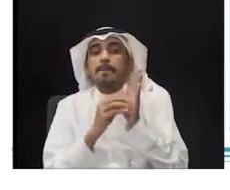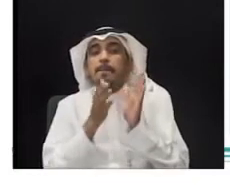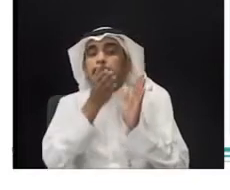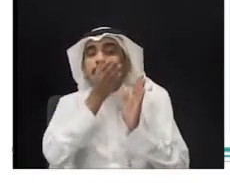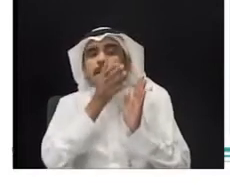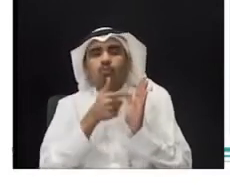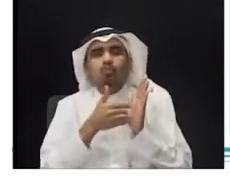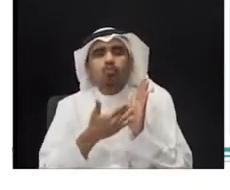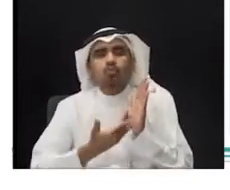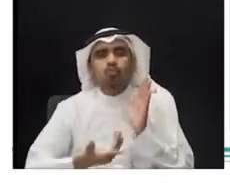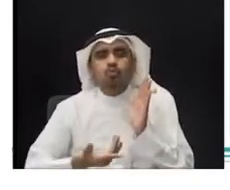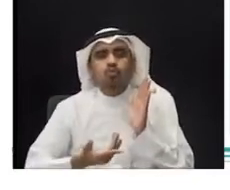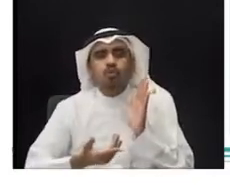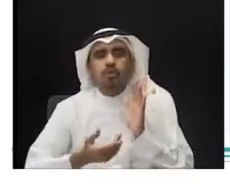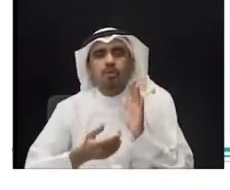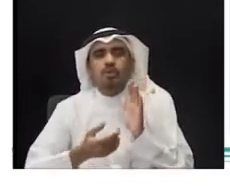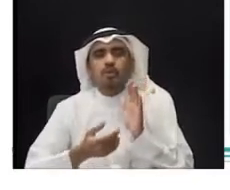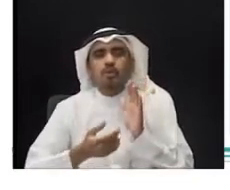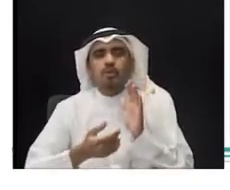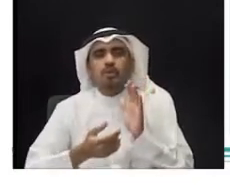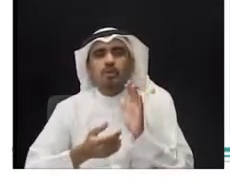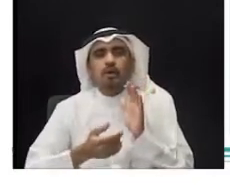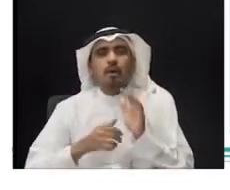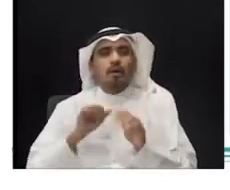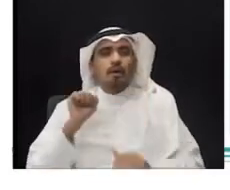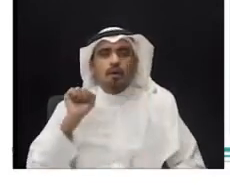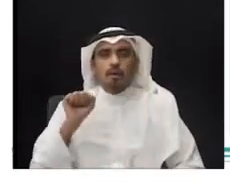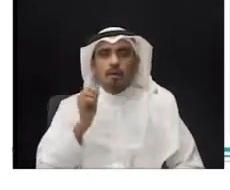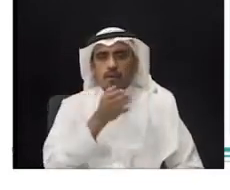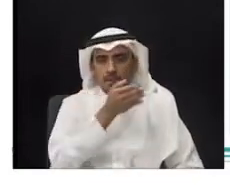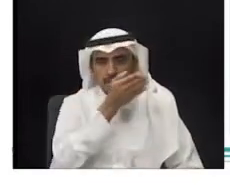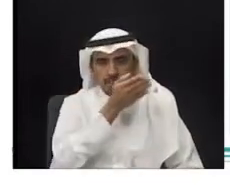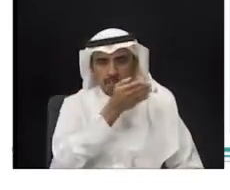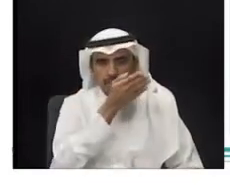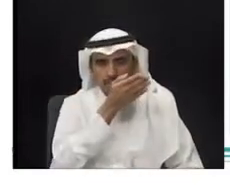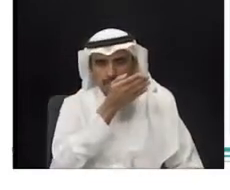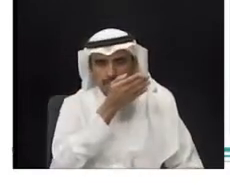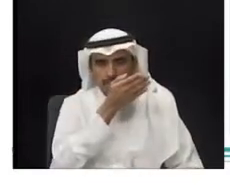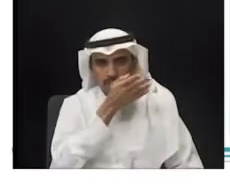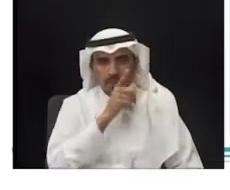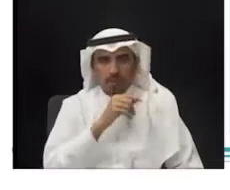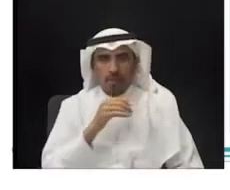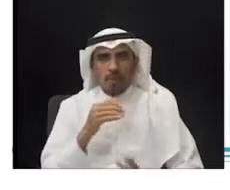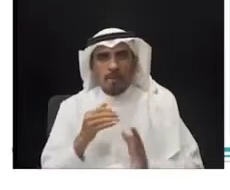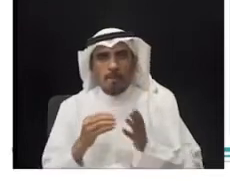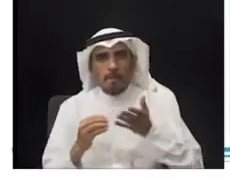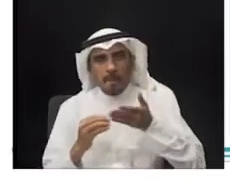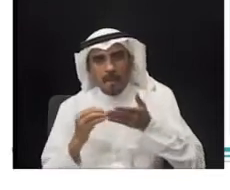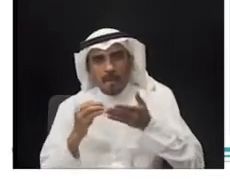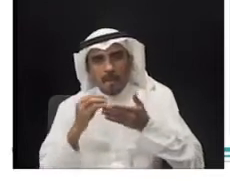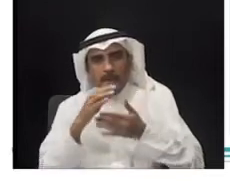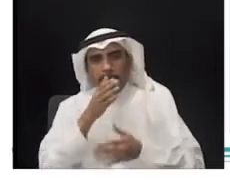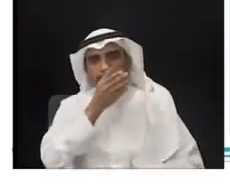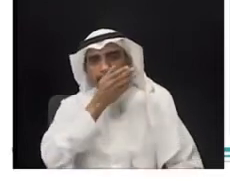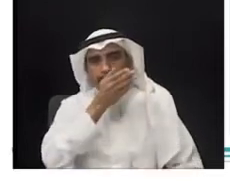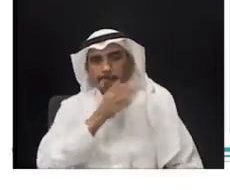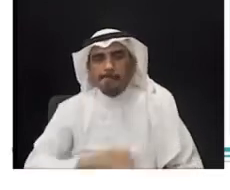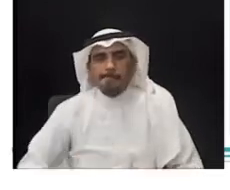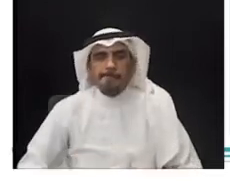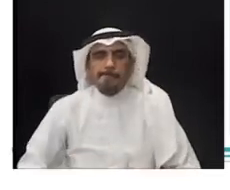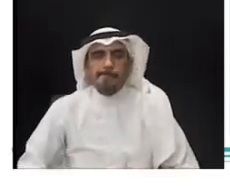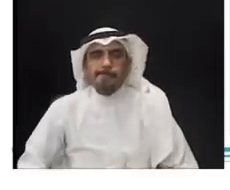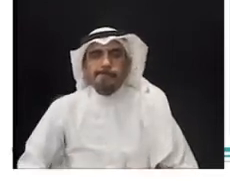الماء جاء على هذه التركيبة، وخواص الماء، ومراحل